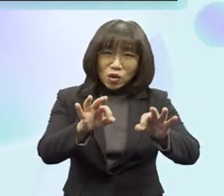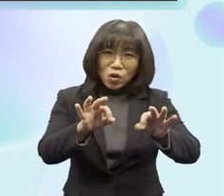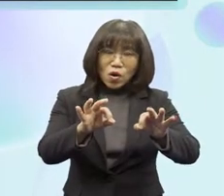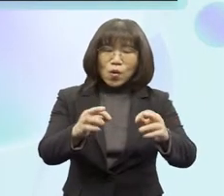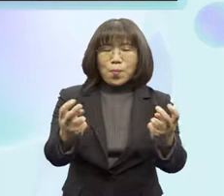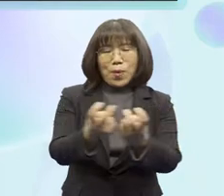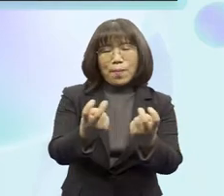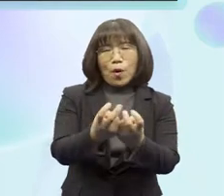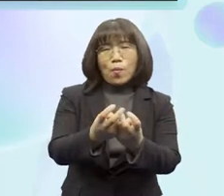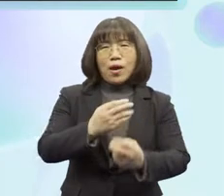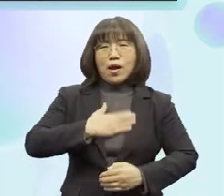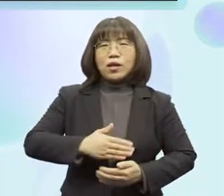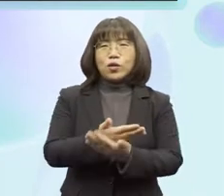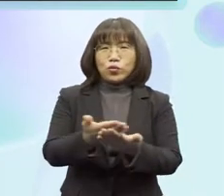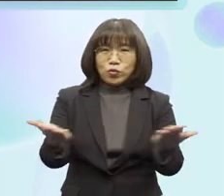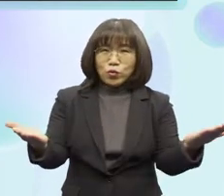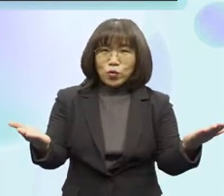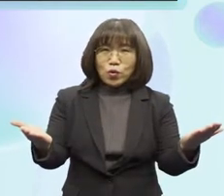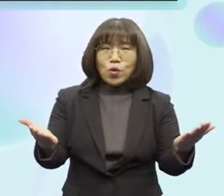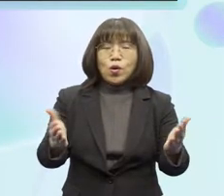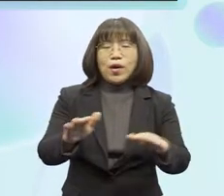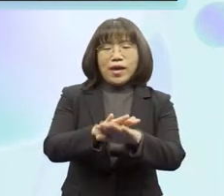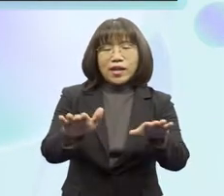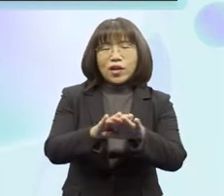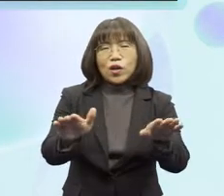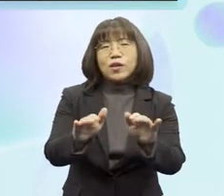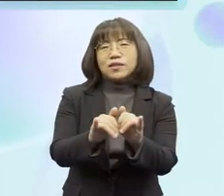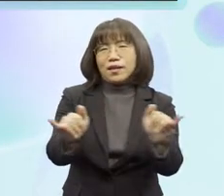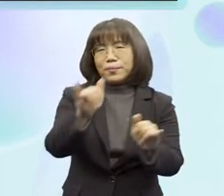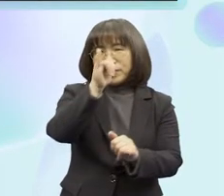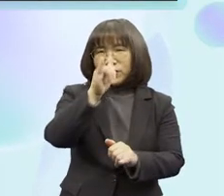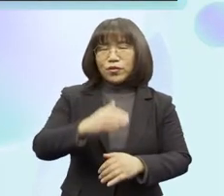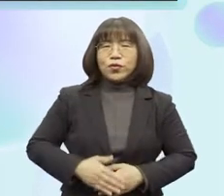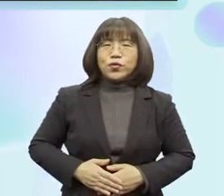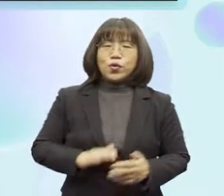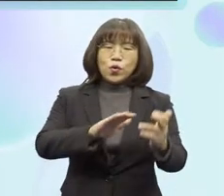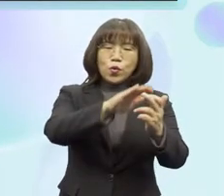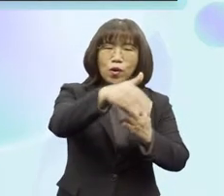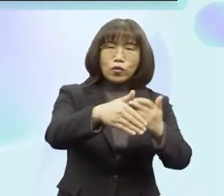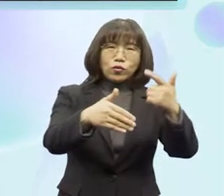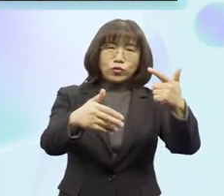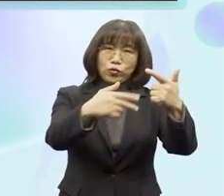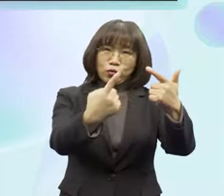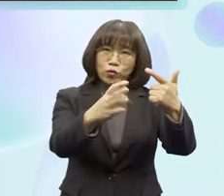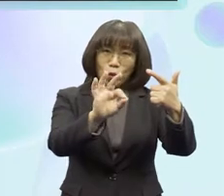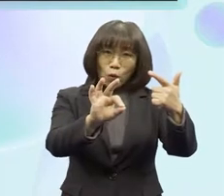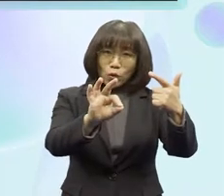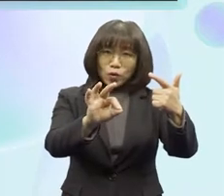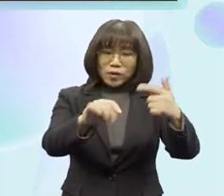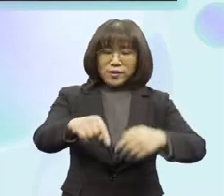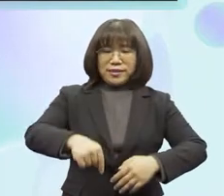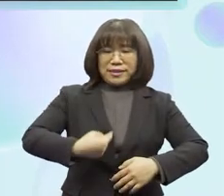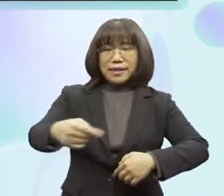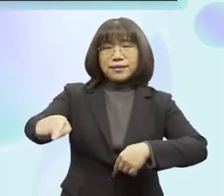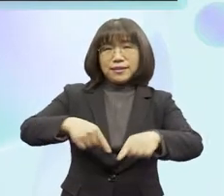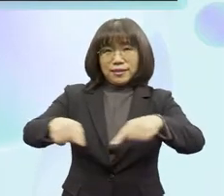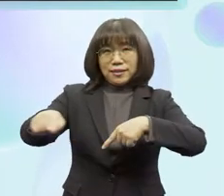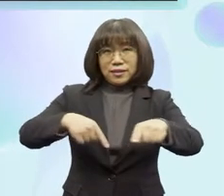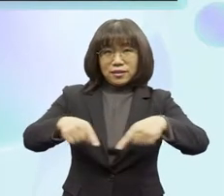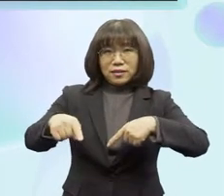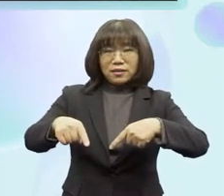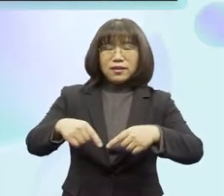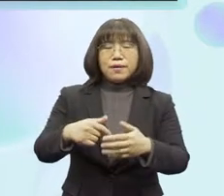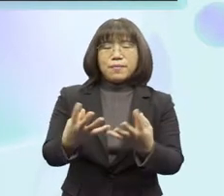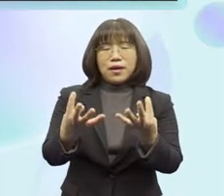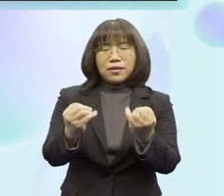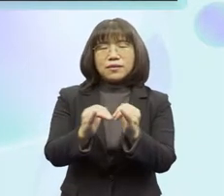찾아 대안을 제시하고 해결하며 말에 대한 사랑도 키워 가고 있는데요 화곡 6동 주민자치회 에서는 더 많은